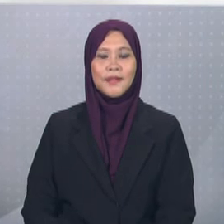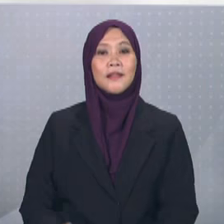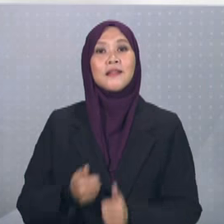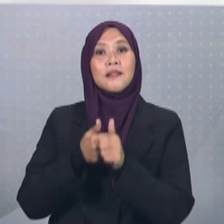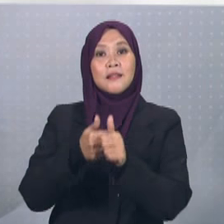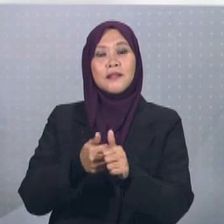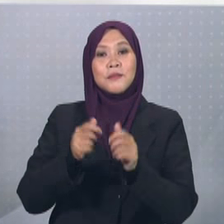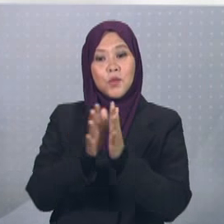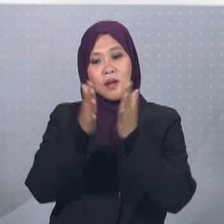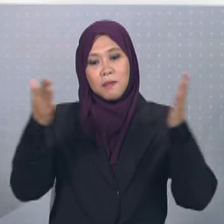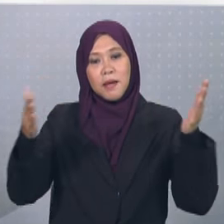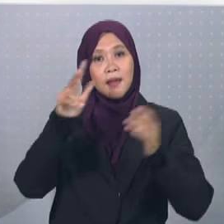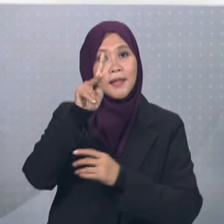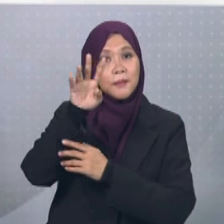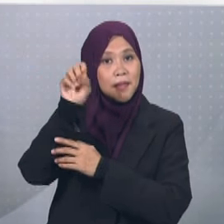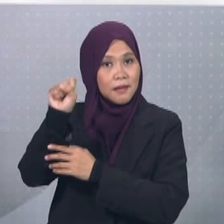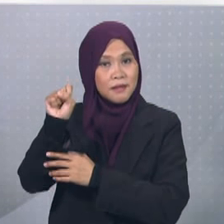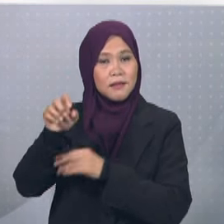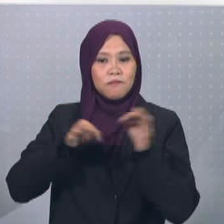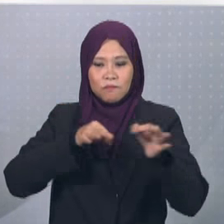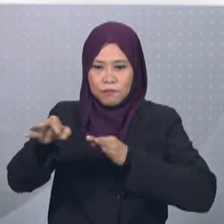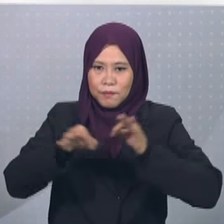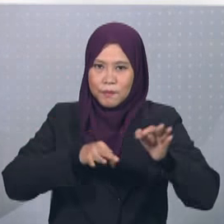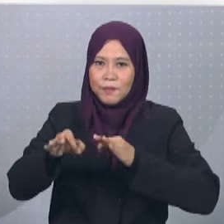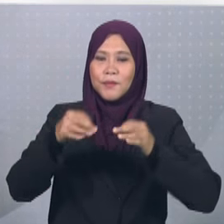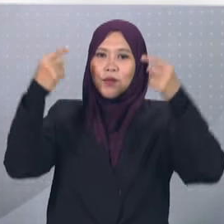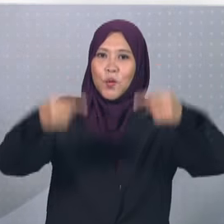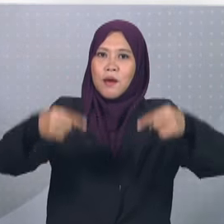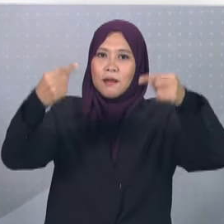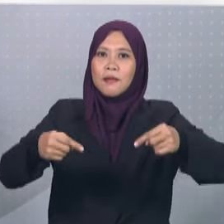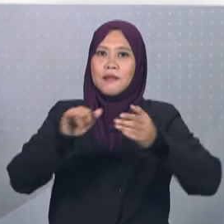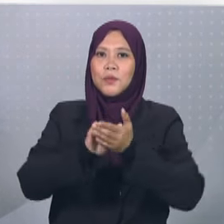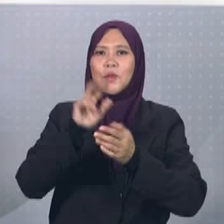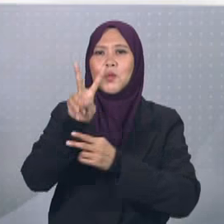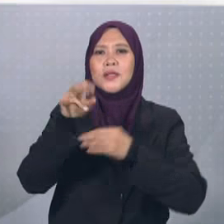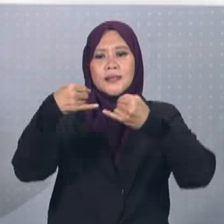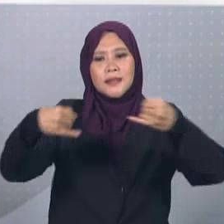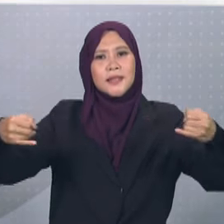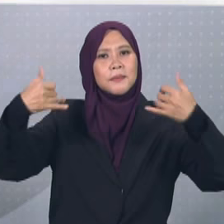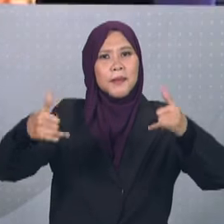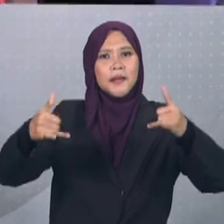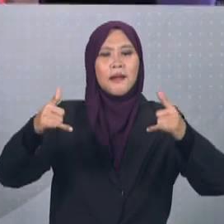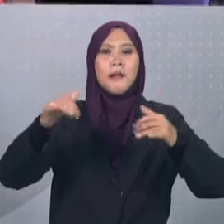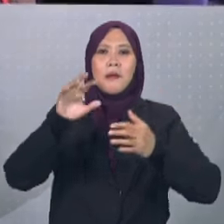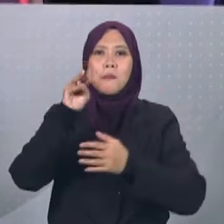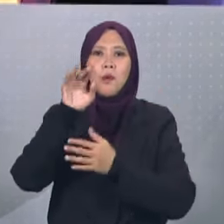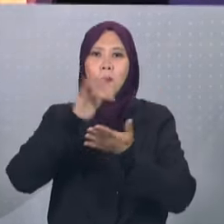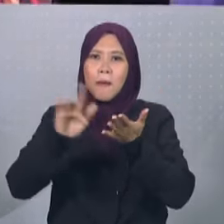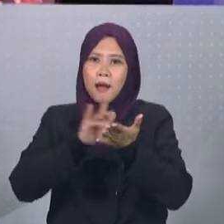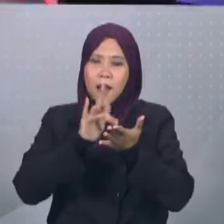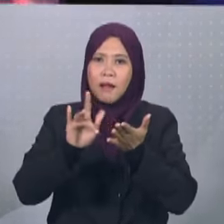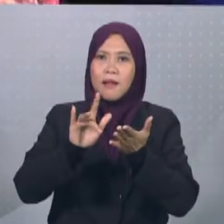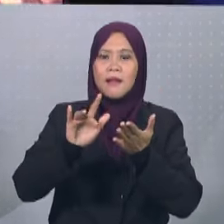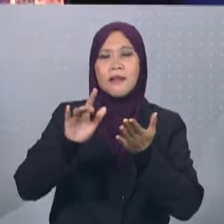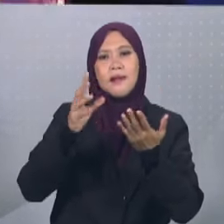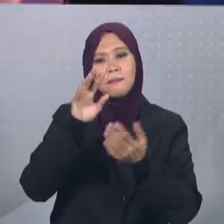Menerusi kenyataan media KBS menjelaskan, kejohanan ini merangkumi dua jenis permainan iaitu Mobile Legends, Bang